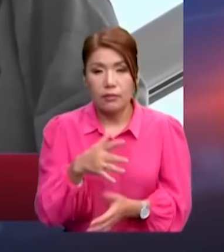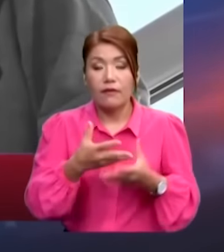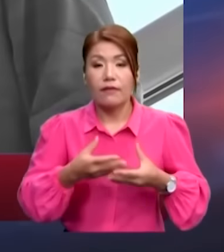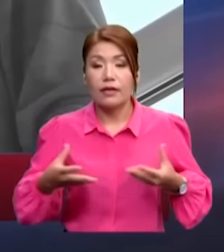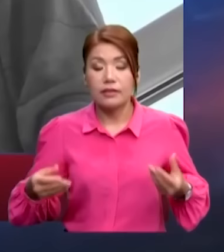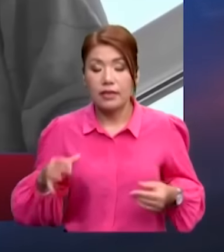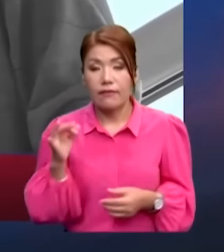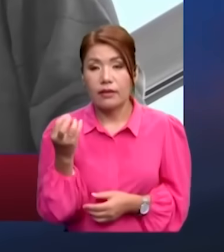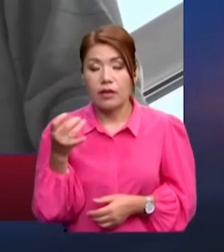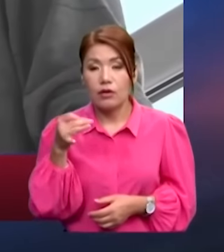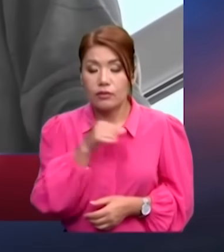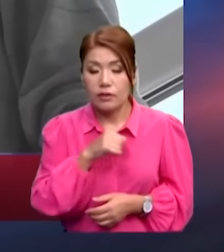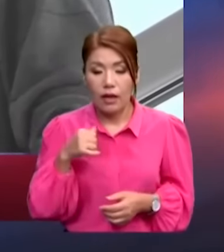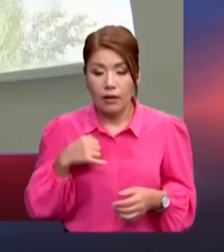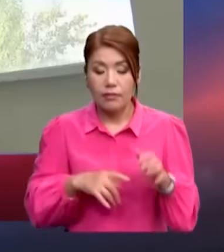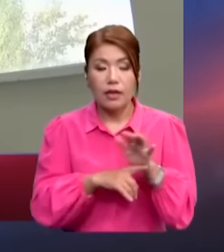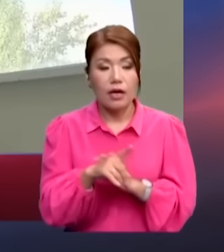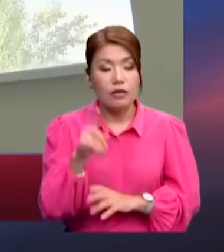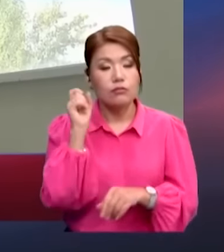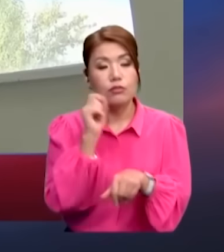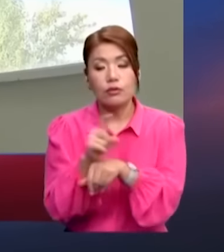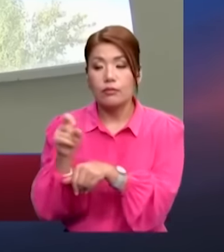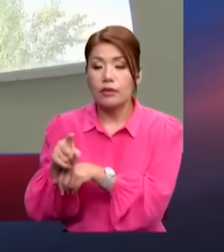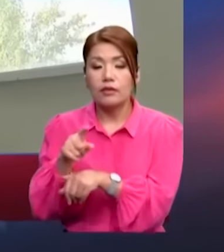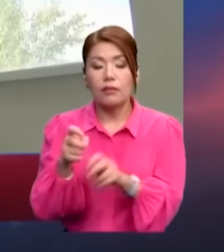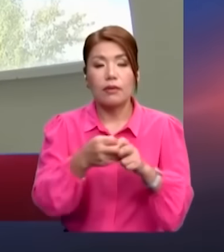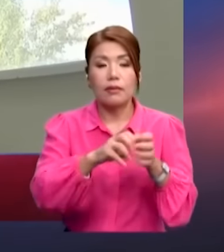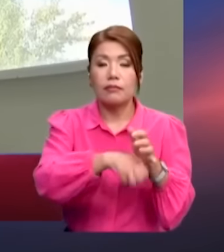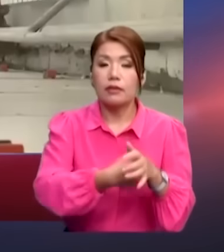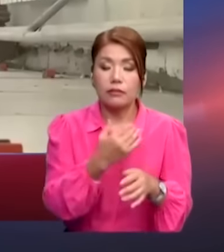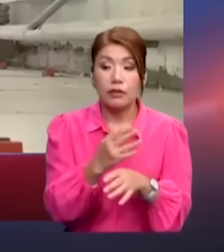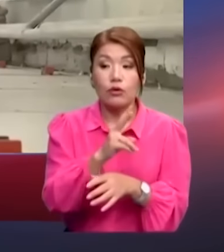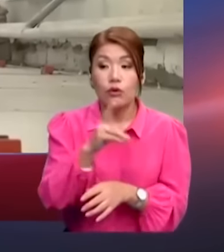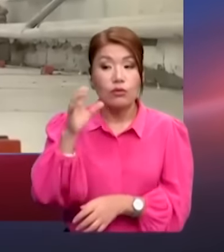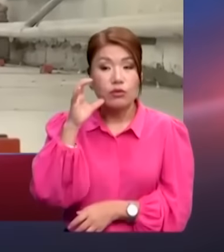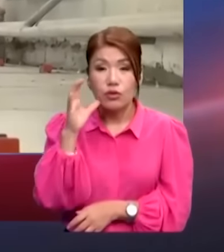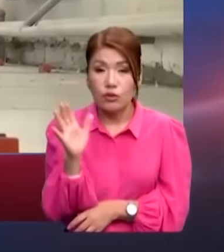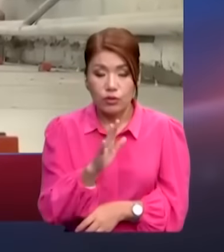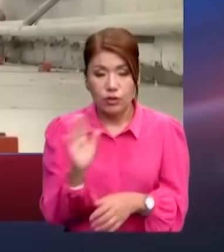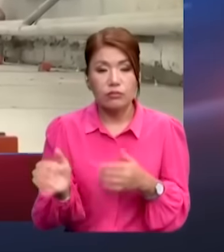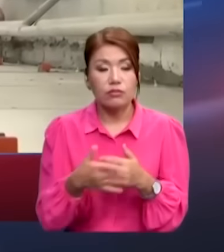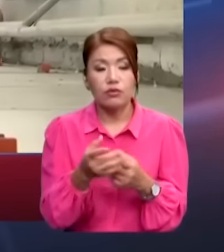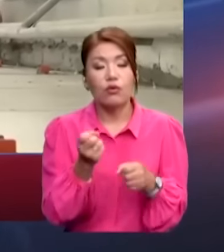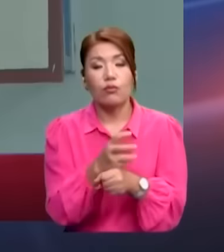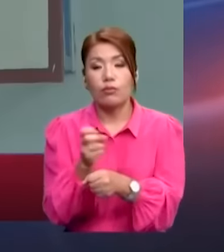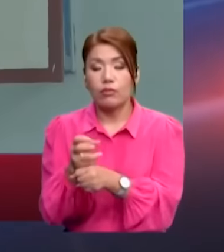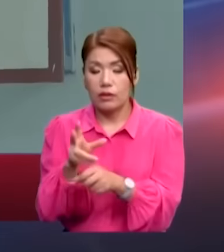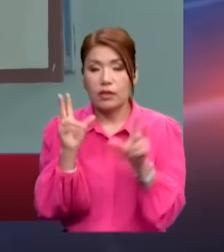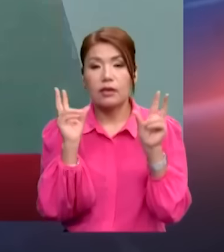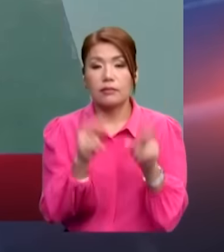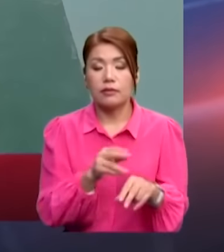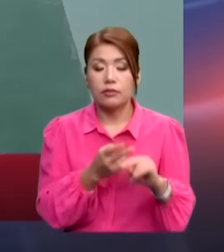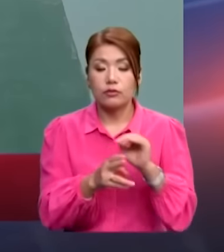мәселені Бектеновтың өзі көтеріп олқылықты жоюды тапсырған болатын, ал бұйрыққа бағынбағандарды маусымда орнынан босатамын деп уәде етті.